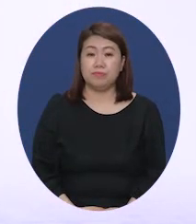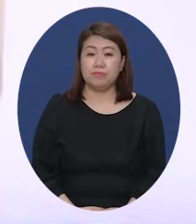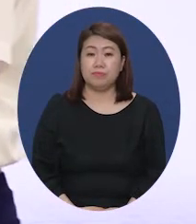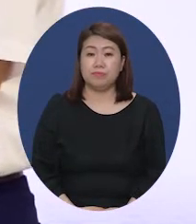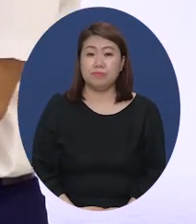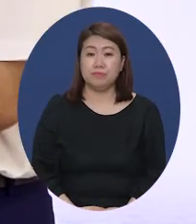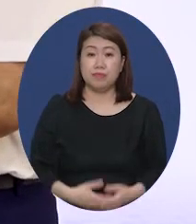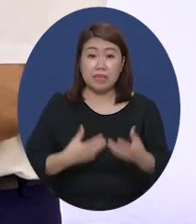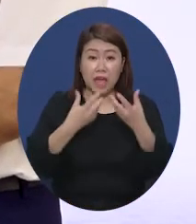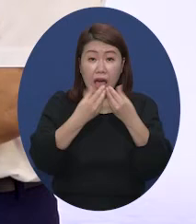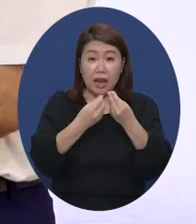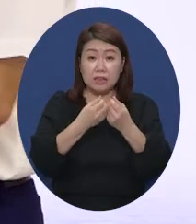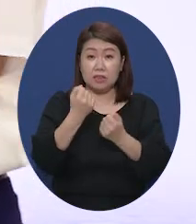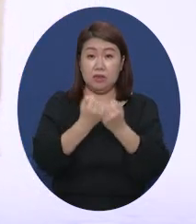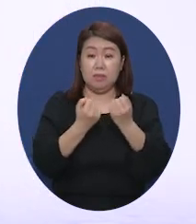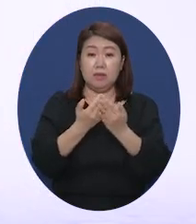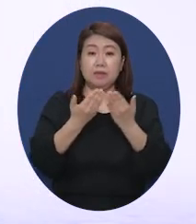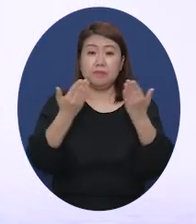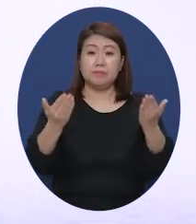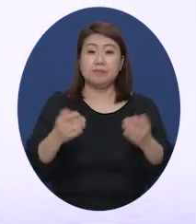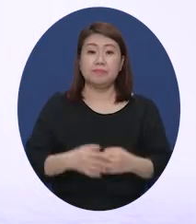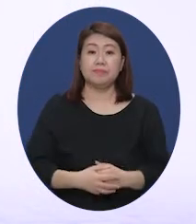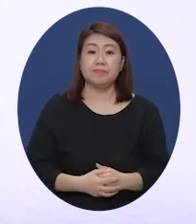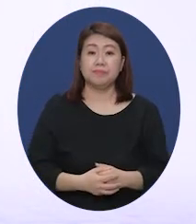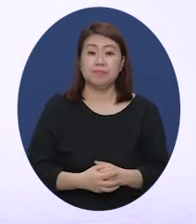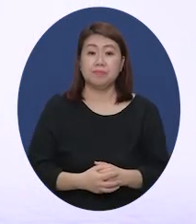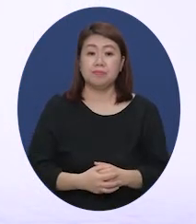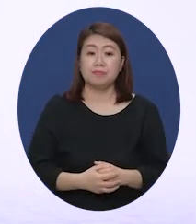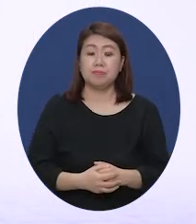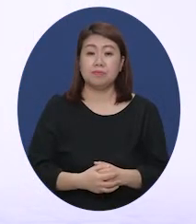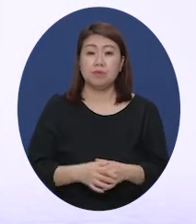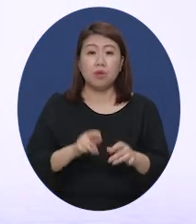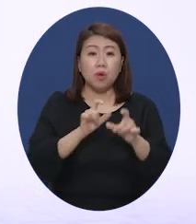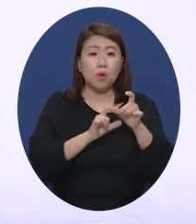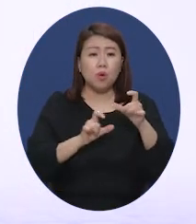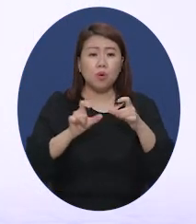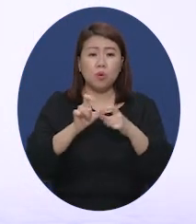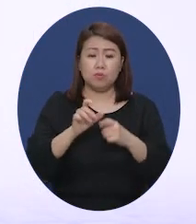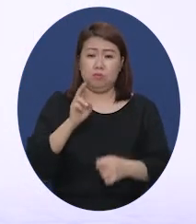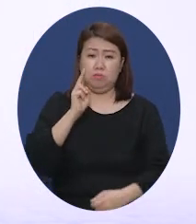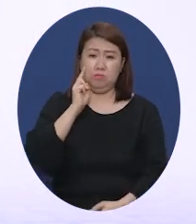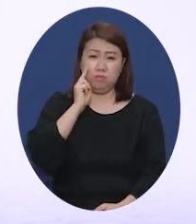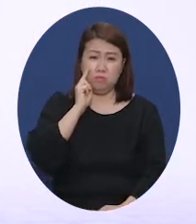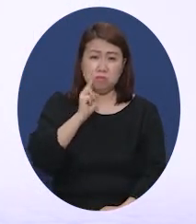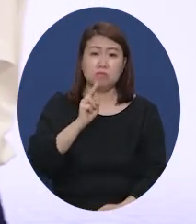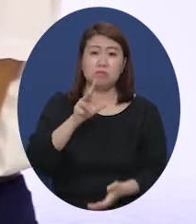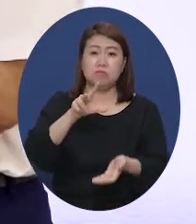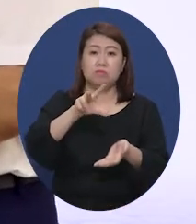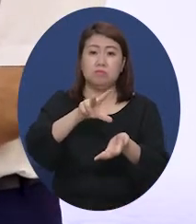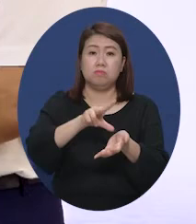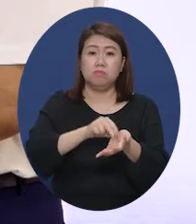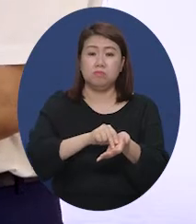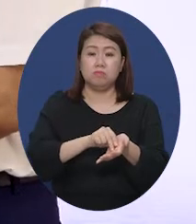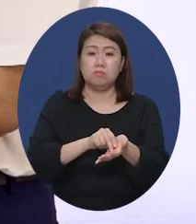뭐 비단 예를 들어놨습니다. 어쨌든 그 다음에 하수시설을 이미 잠깐 언급했습니다만 더 심각합니다.